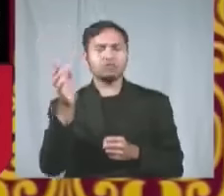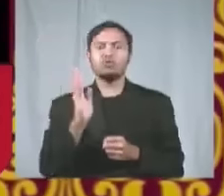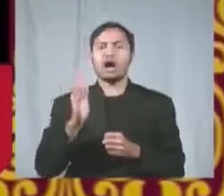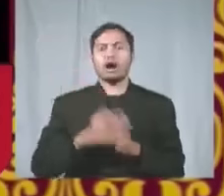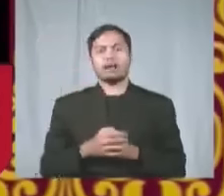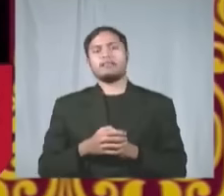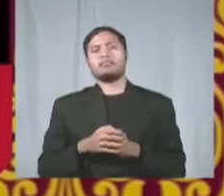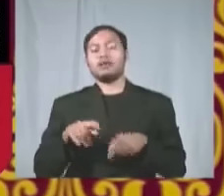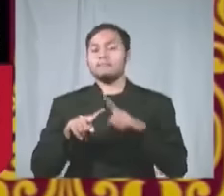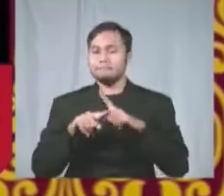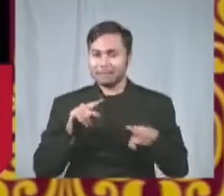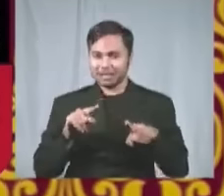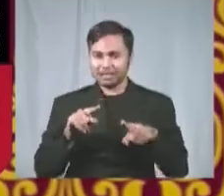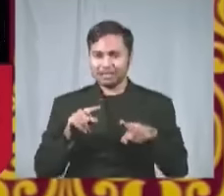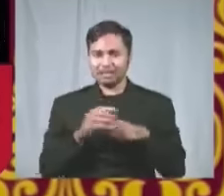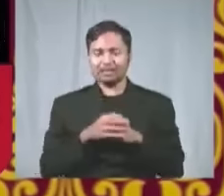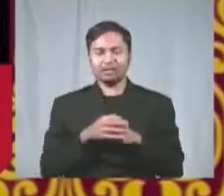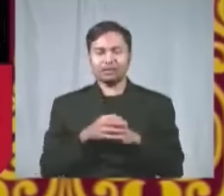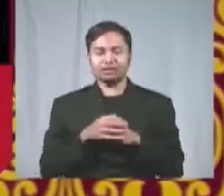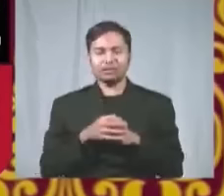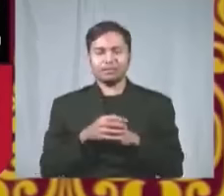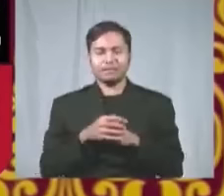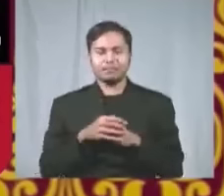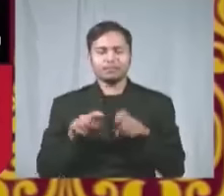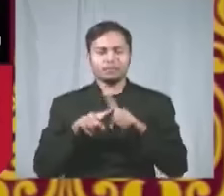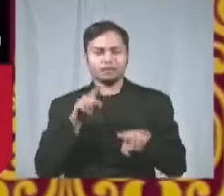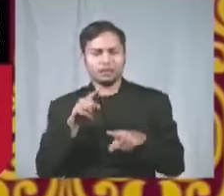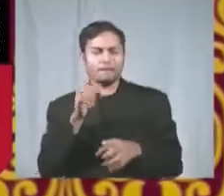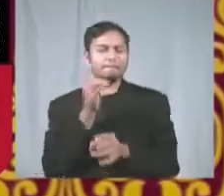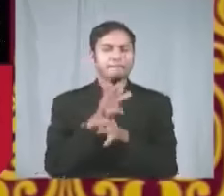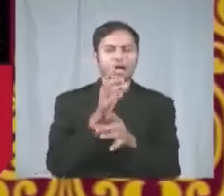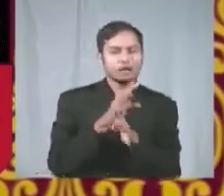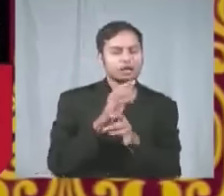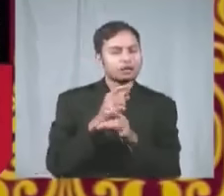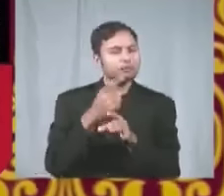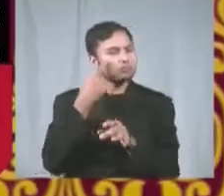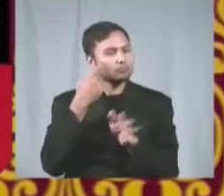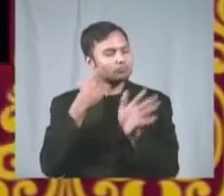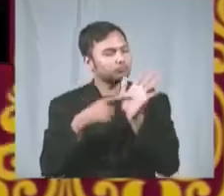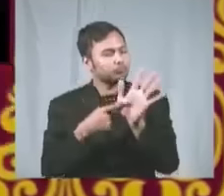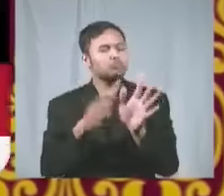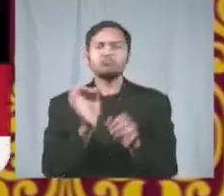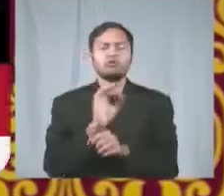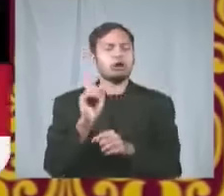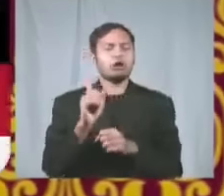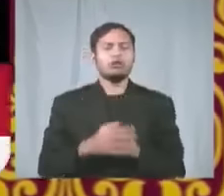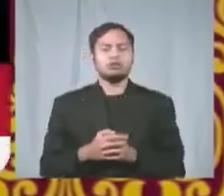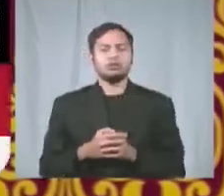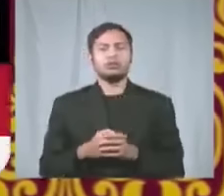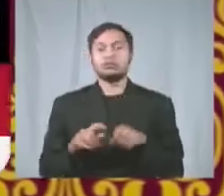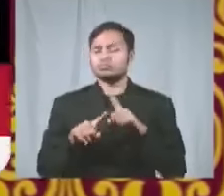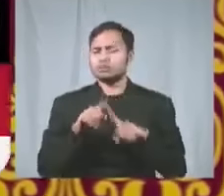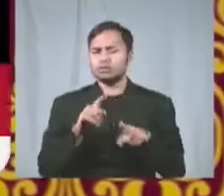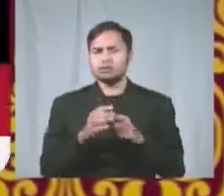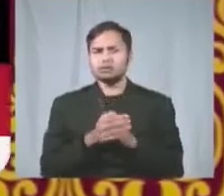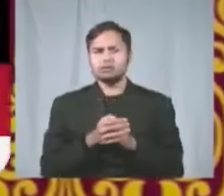namun tidak ada realisasinya. Sementara Kota Medan sudah pengadaan tanah, yaitu